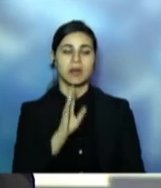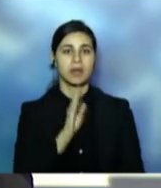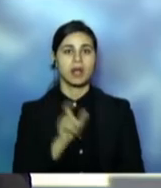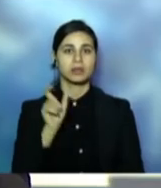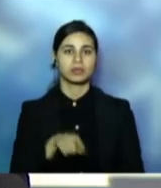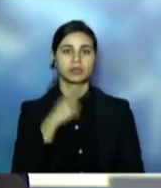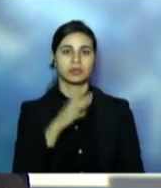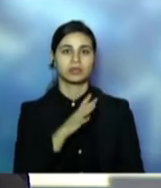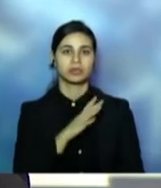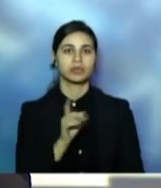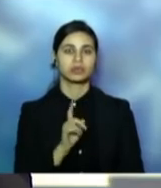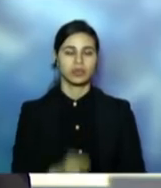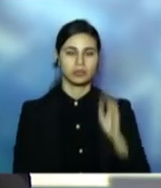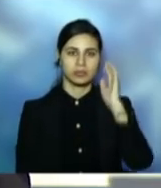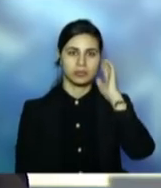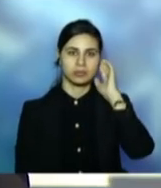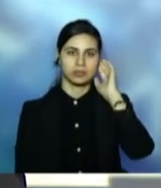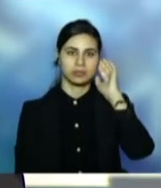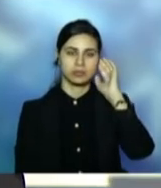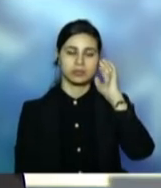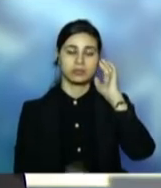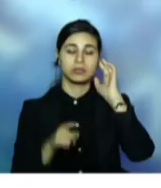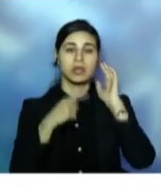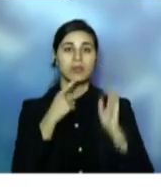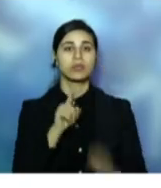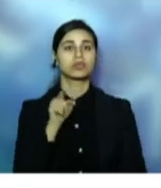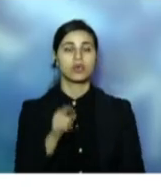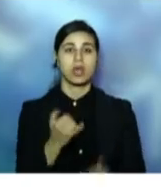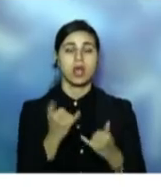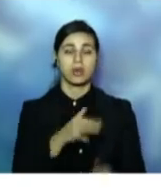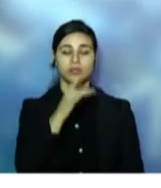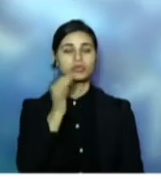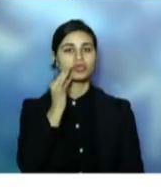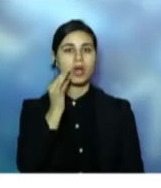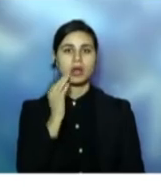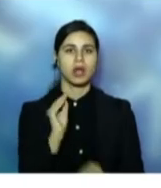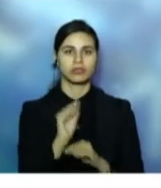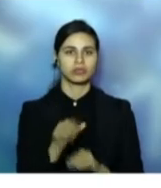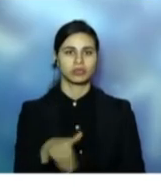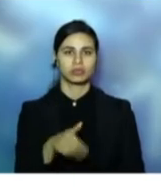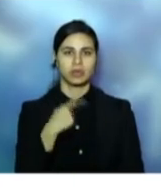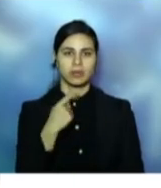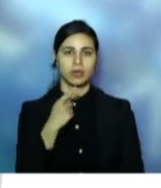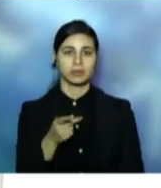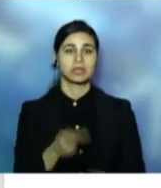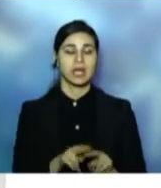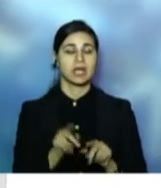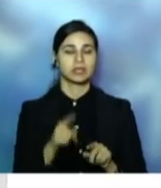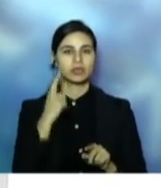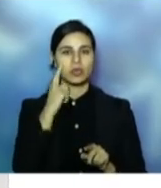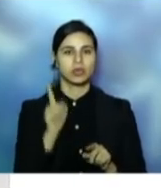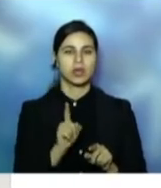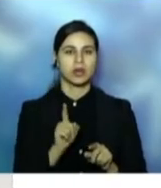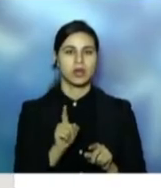ქალბატონმა ხაზგასმით გაუსვა, რომ ხაზი გაუსვა, რომ მას ამ წუთში არ აქვს შაქარი მაღალი. ეს არ